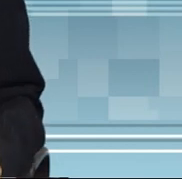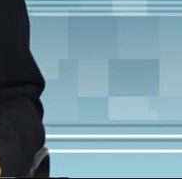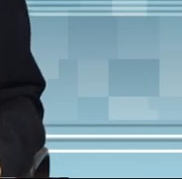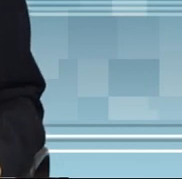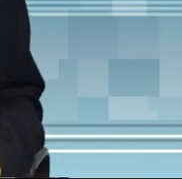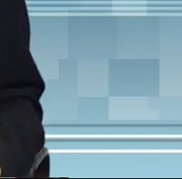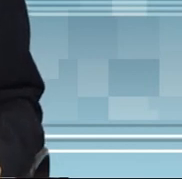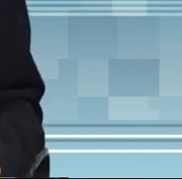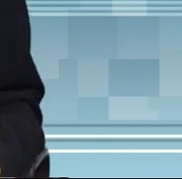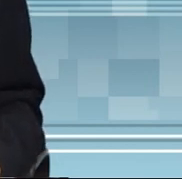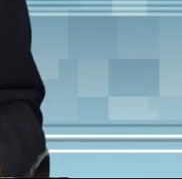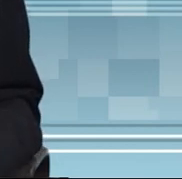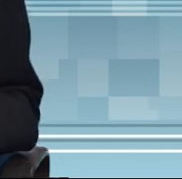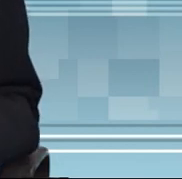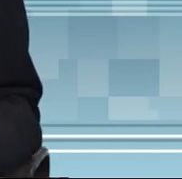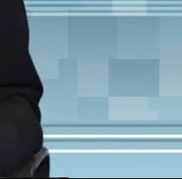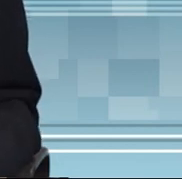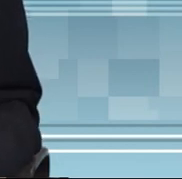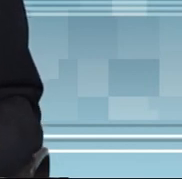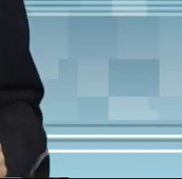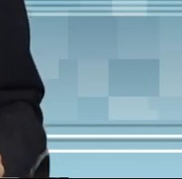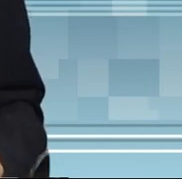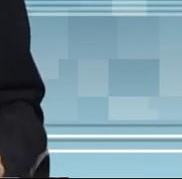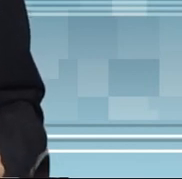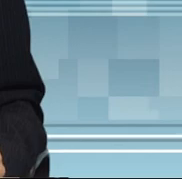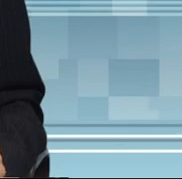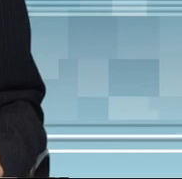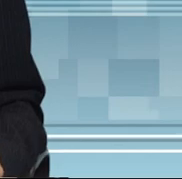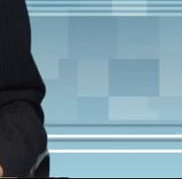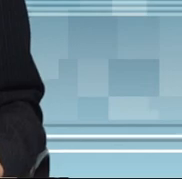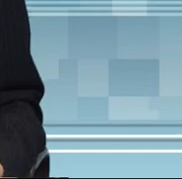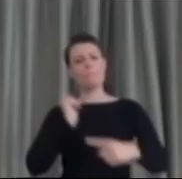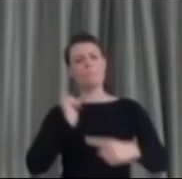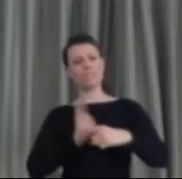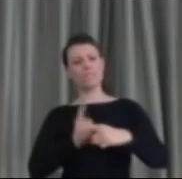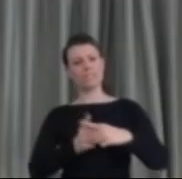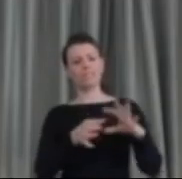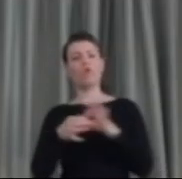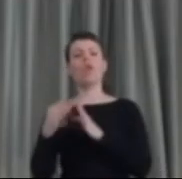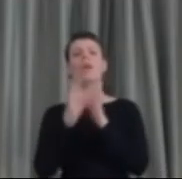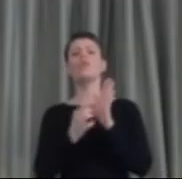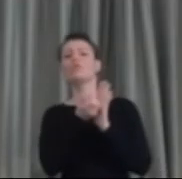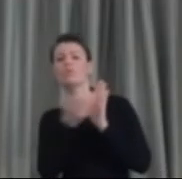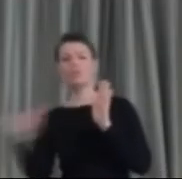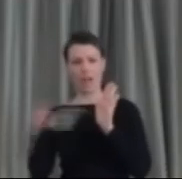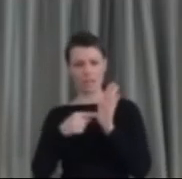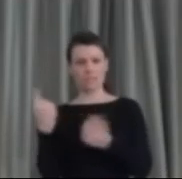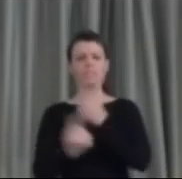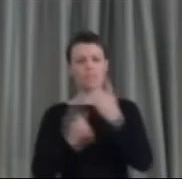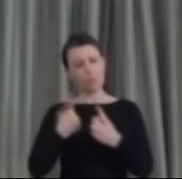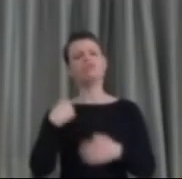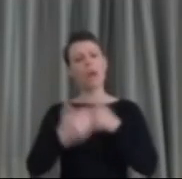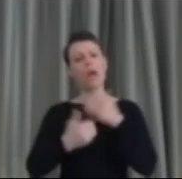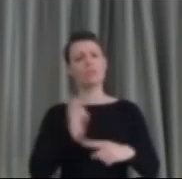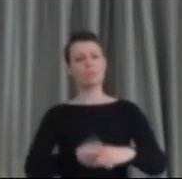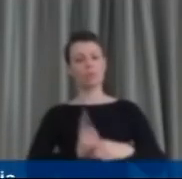abbiamo visto i dati sono comunque critici, ma sarebbe folle allentare la guardia adesso. Sentiamolo. E' adesso che sarebbe,